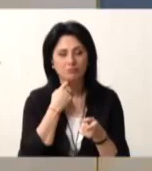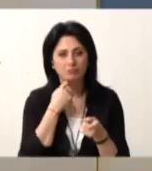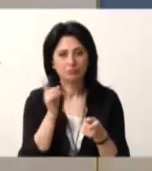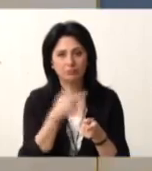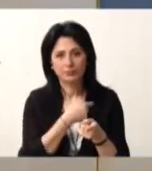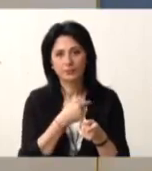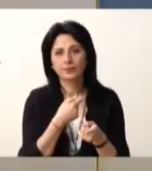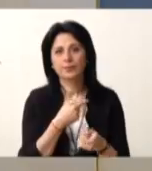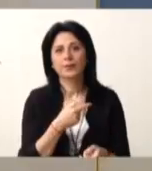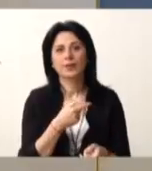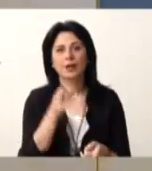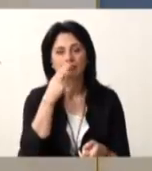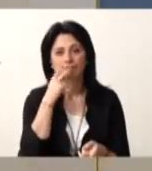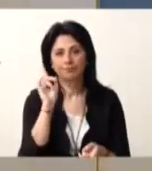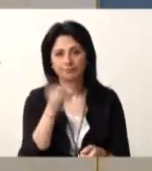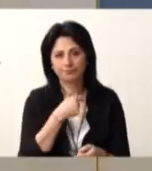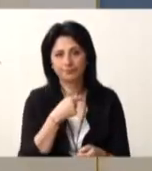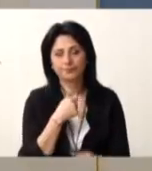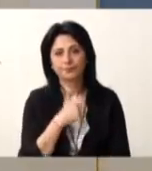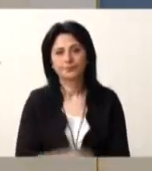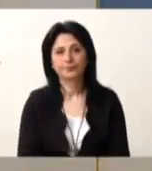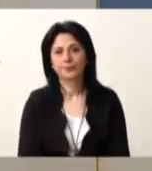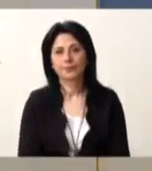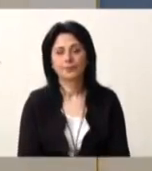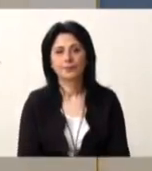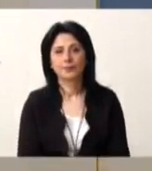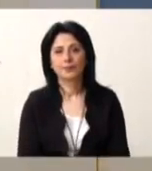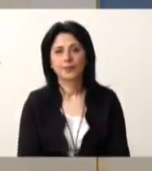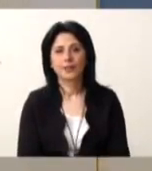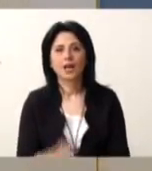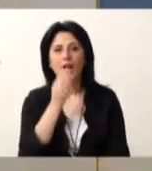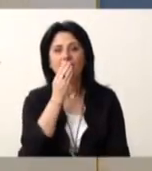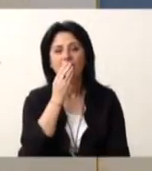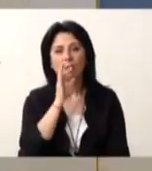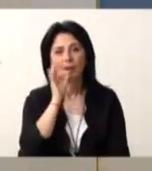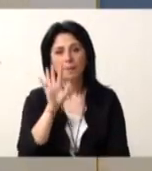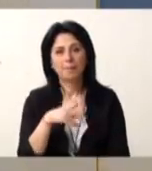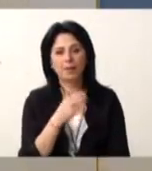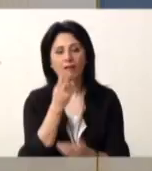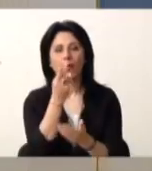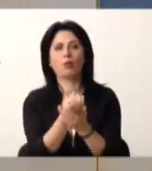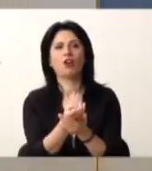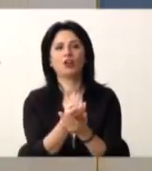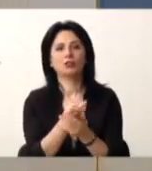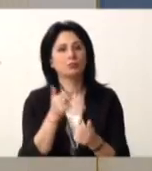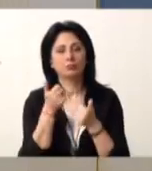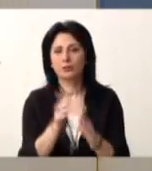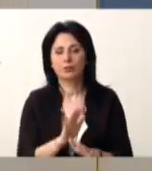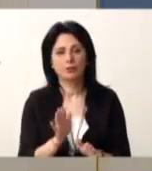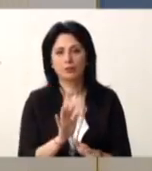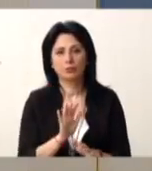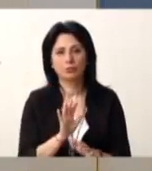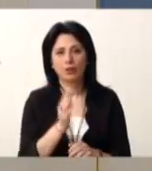როგორიც არის ალკოჰოლის ჭარბი მოხმარება, თამბაქოს მიღება, ვთქვათ სკვების მერე წამოწოლა და ისიც არ არის